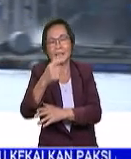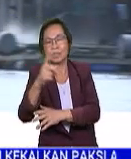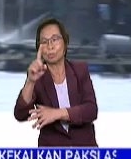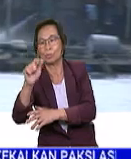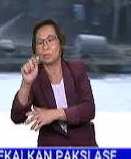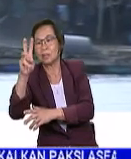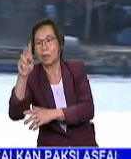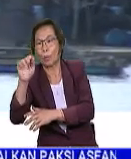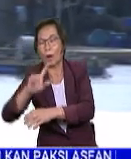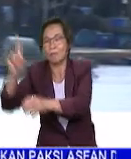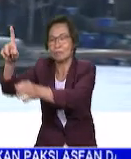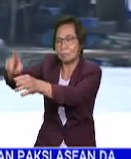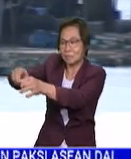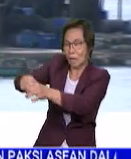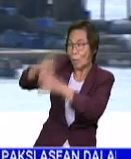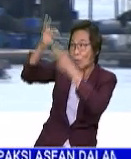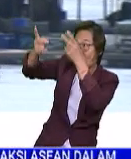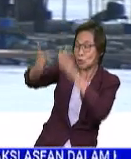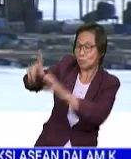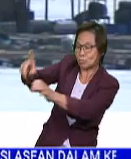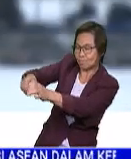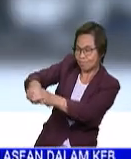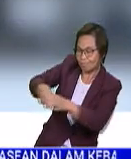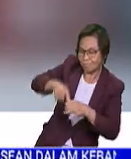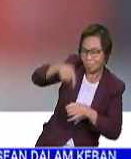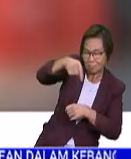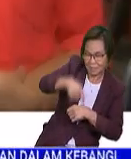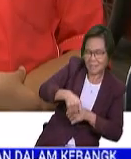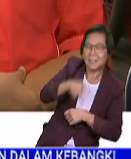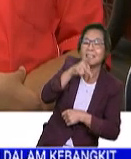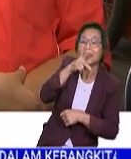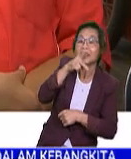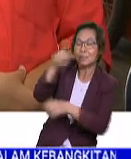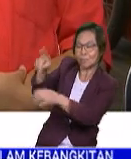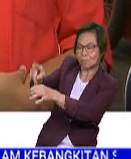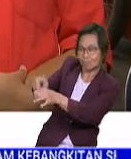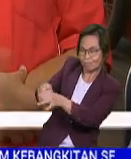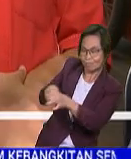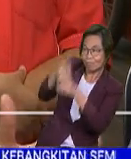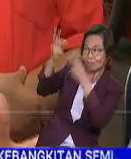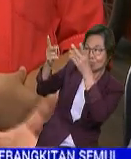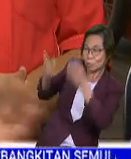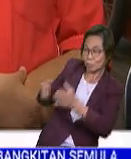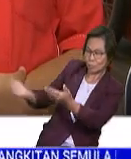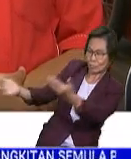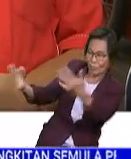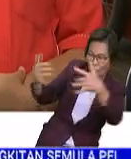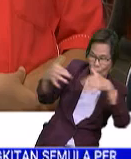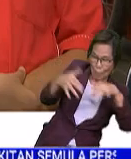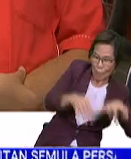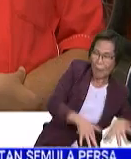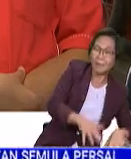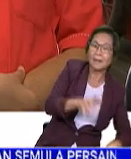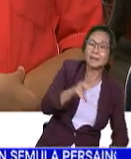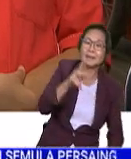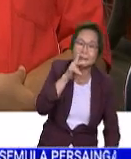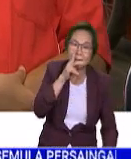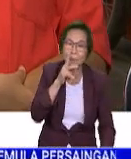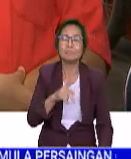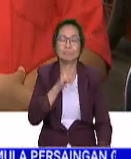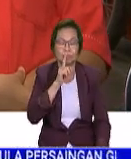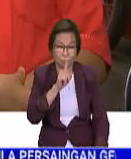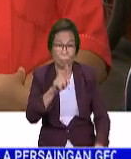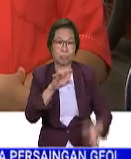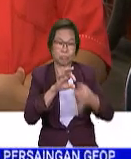destinasi tarikan pelancongan di Kedah jadi sudah tentulah ked kena collaborate dengan